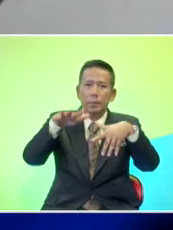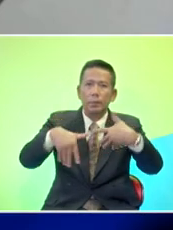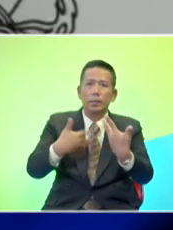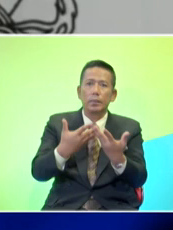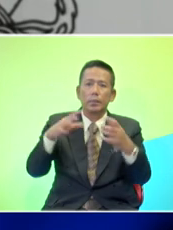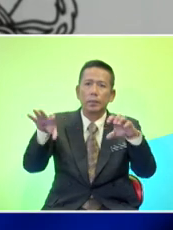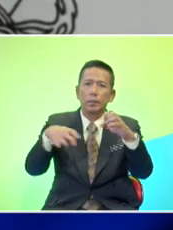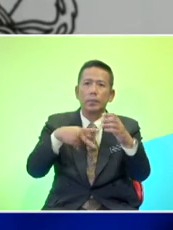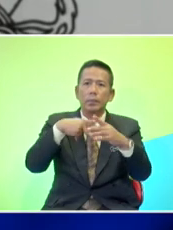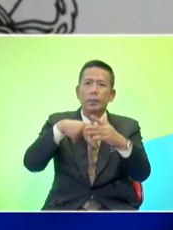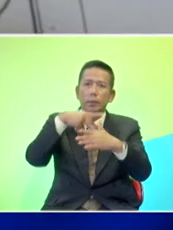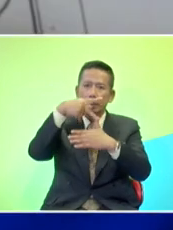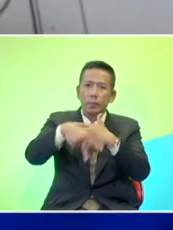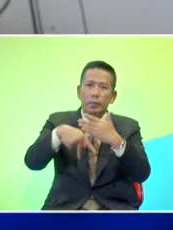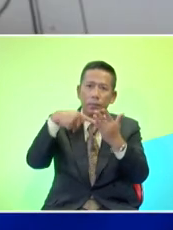sesuatu